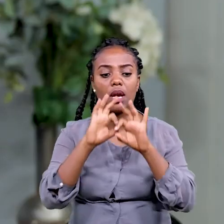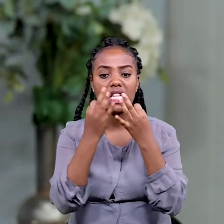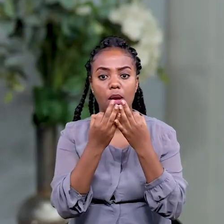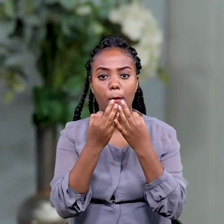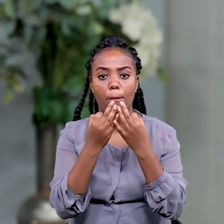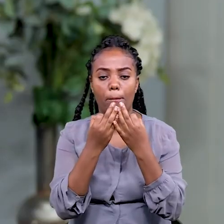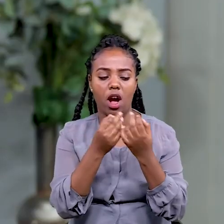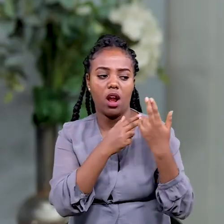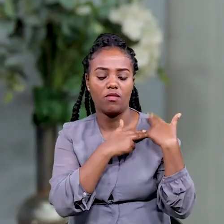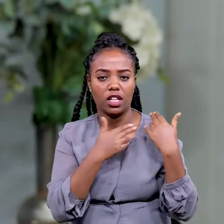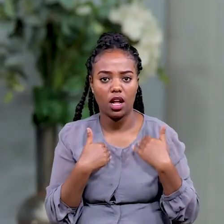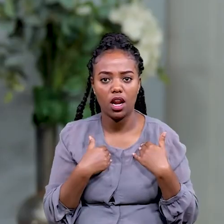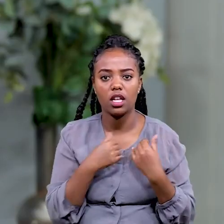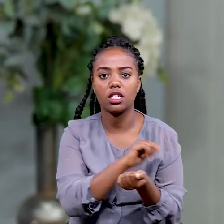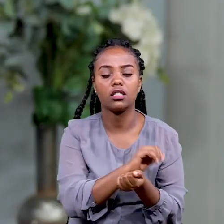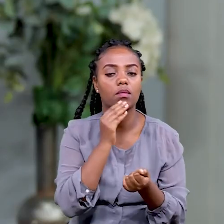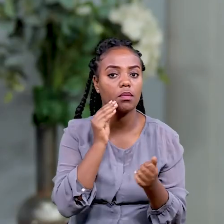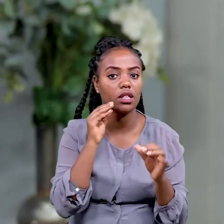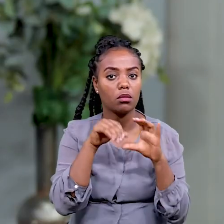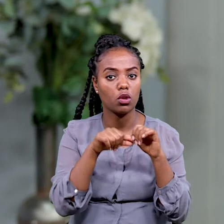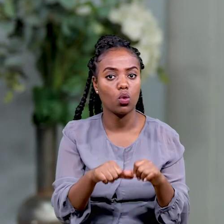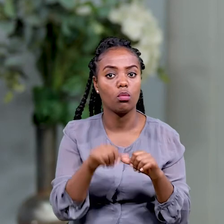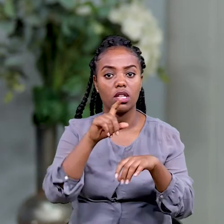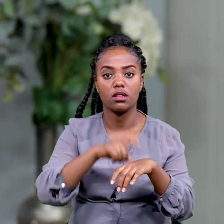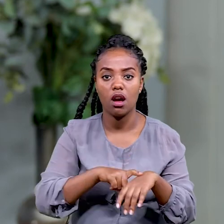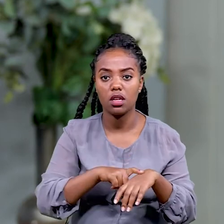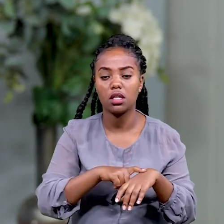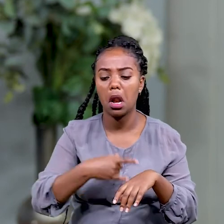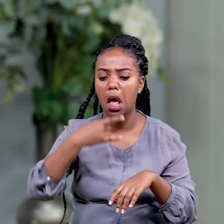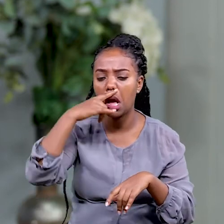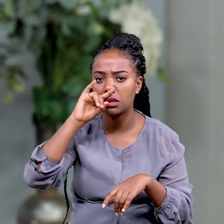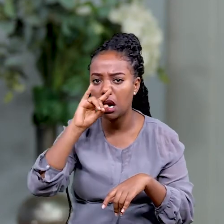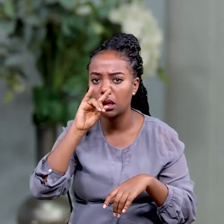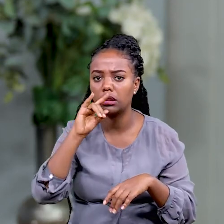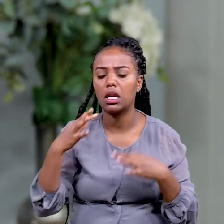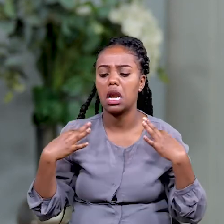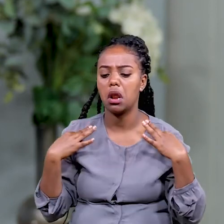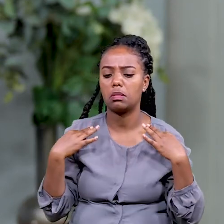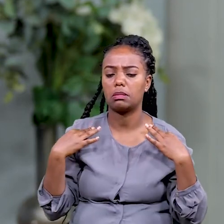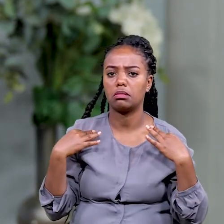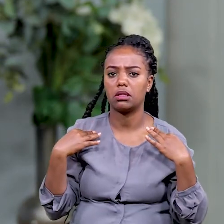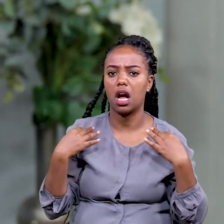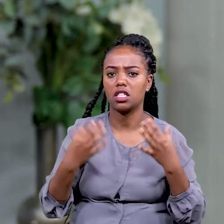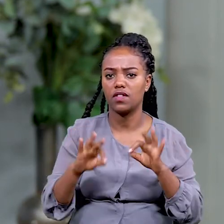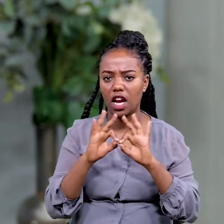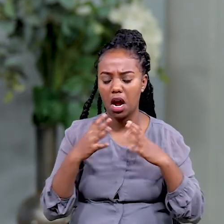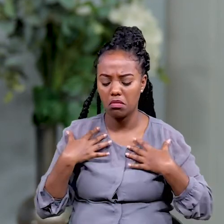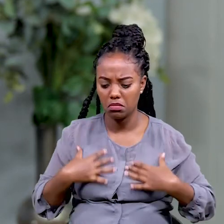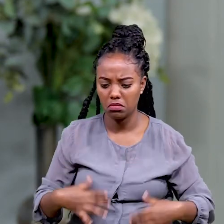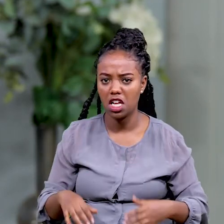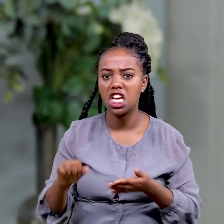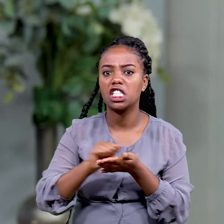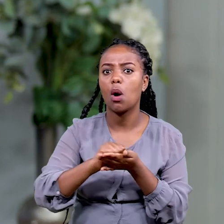ቤተሰብ ኃላፊነት አለባቸው። ማረሚያ ቤት በሚቆዩበት ሰዓት ላይ ለነዛ ህጻናቶች አልባሳት ያስፈልጋል፣